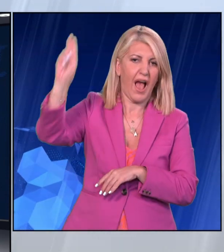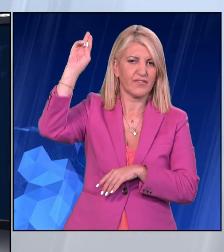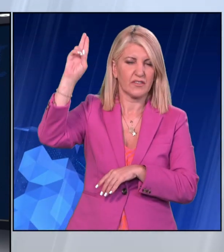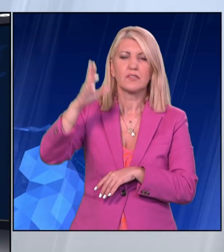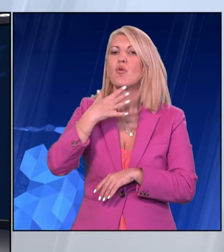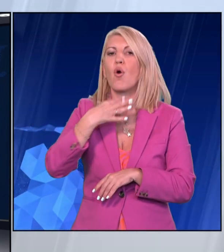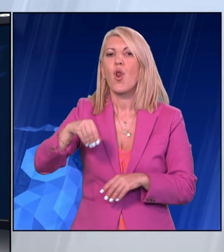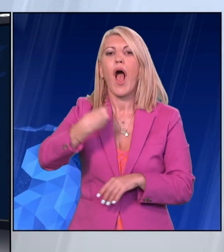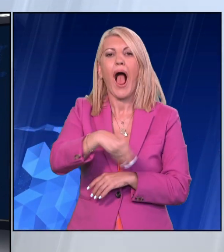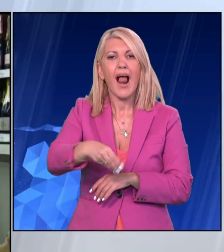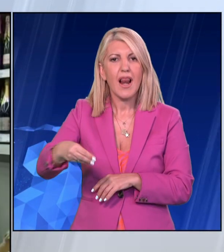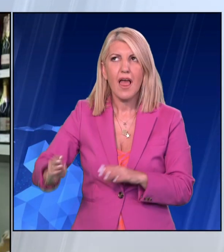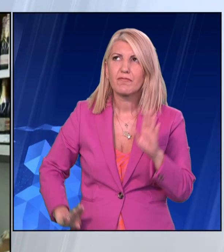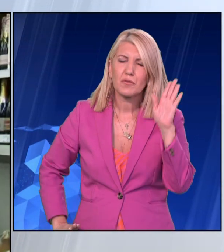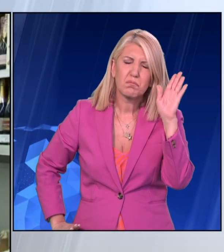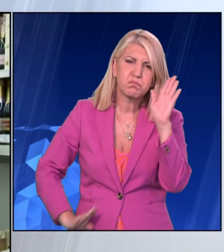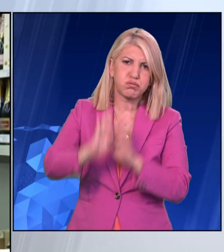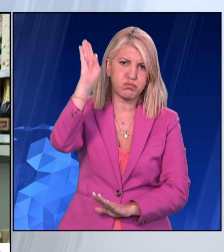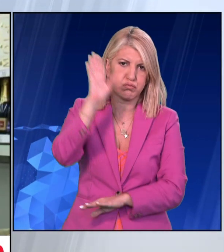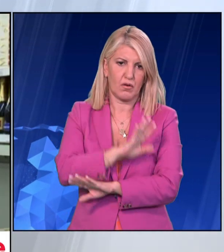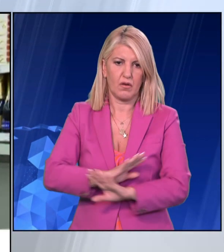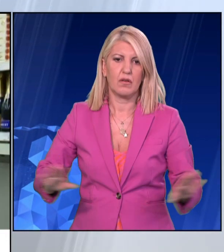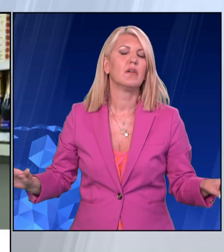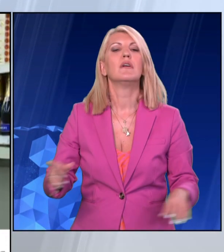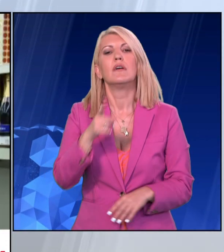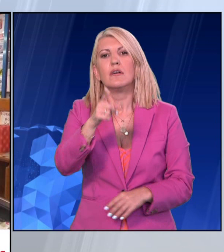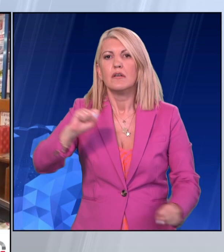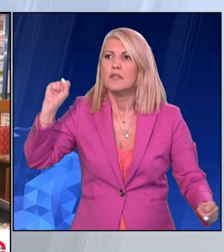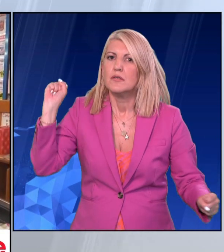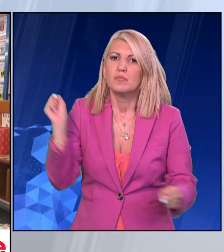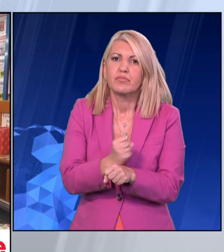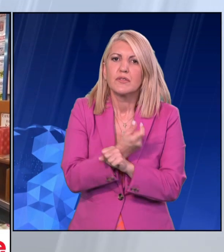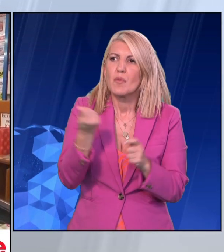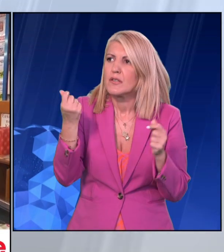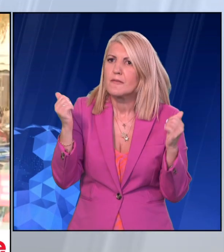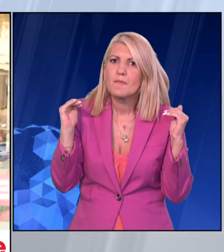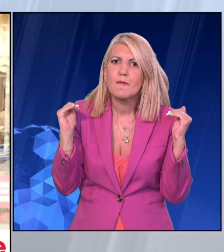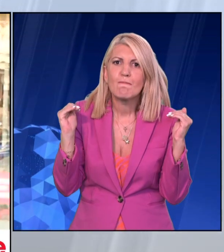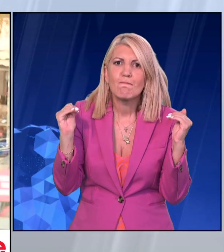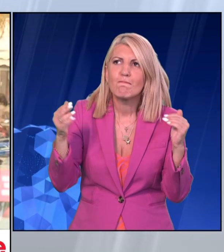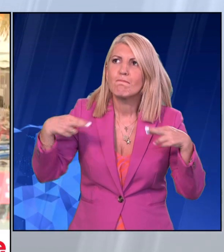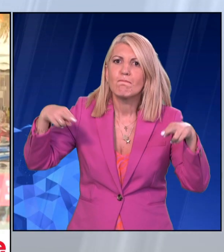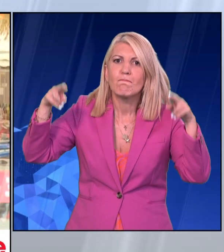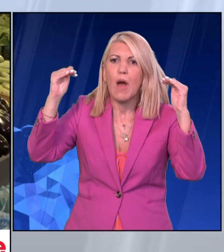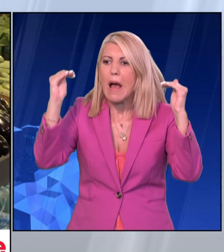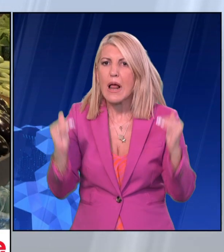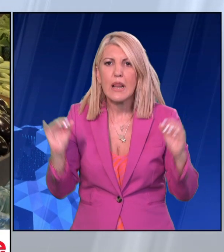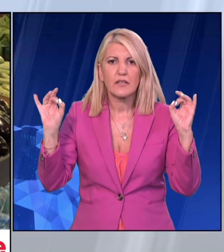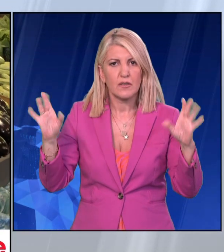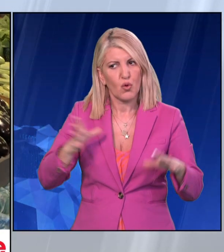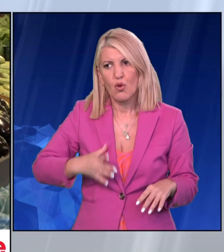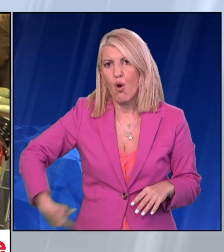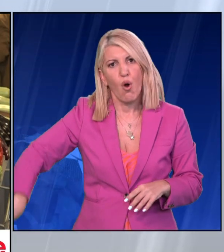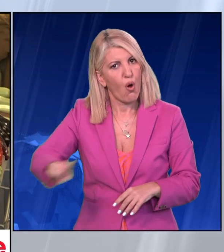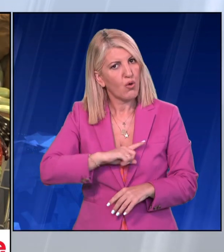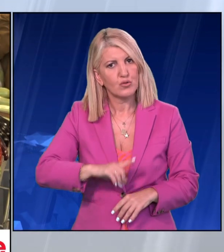η τιμή στα άλευρα. Επίμονη και ανυποχώρητη η ακρίβεια στα τρόφιμα έχει φέρει τους καταναλωτές στα όρια τους που περιορίζουν τις